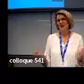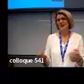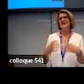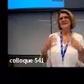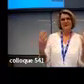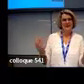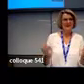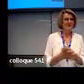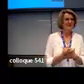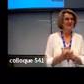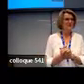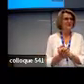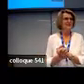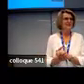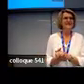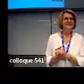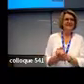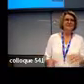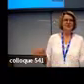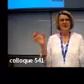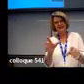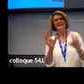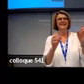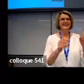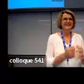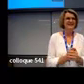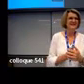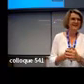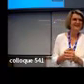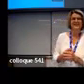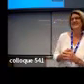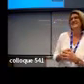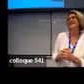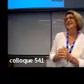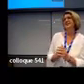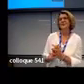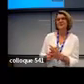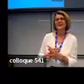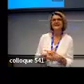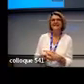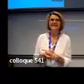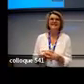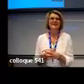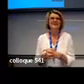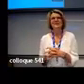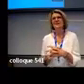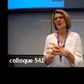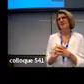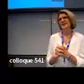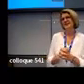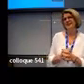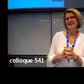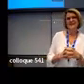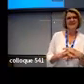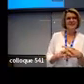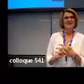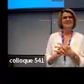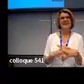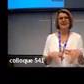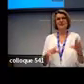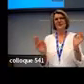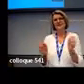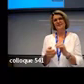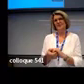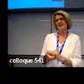conçu, puis j'anime, je supervise, et puis j'écris de façon intense dans Wikitédia, qui est une encyclopédie de